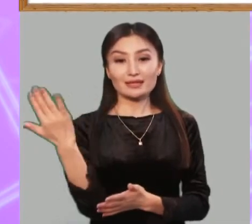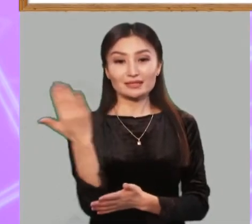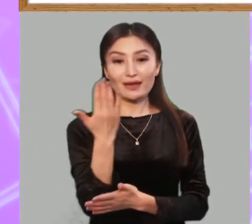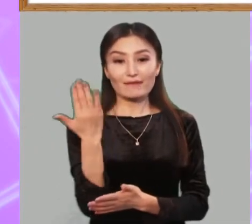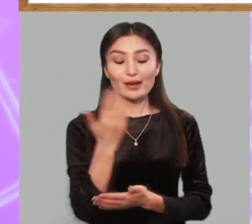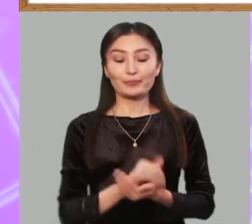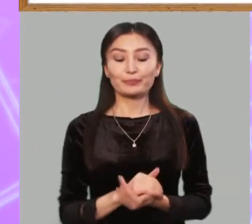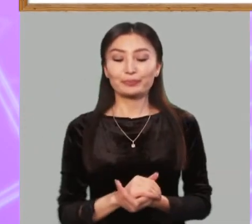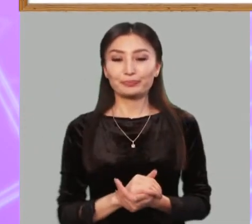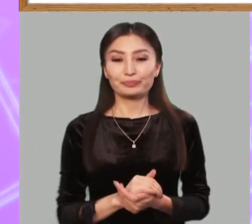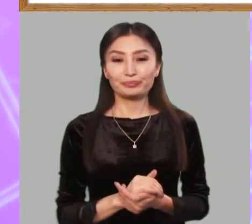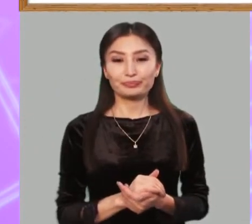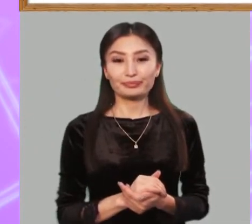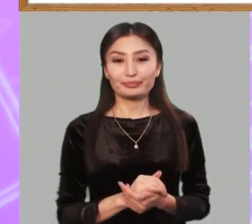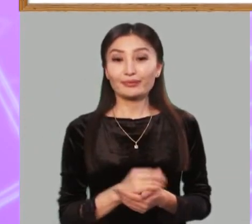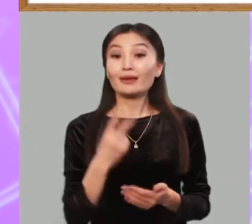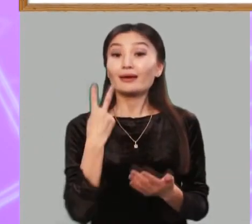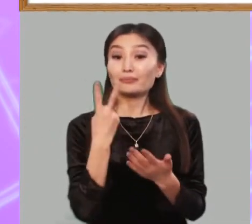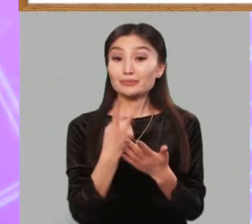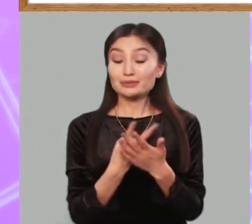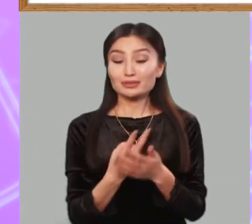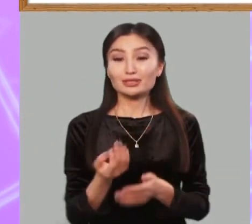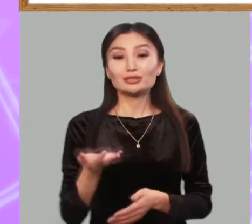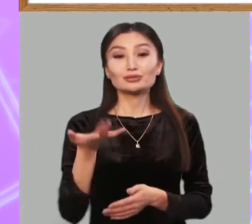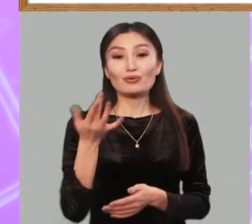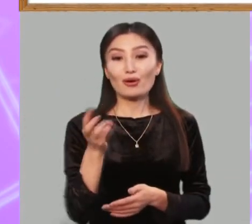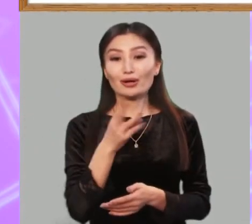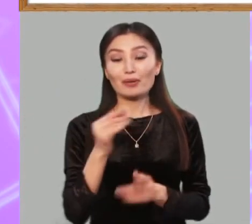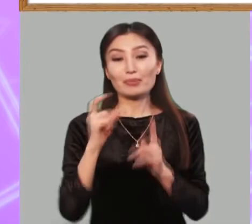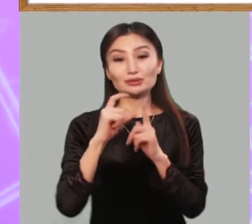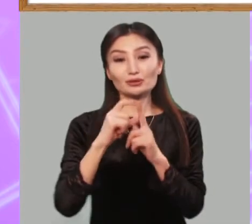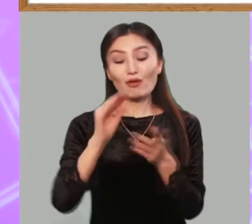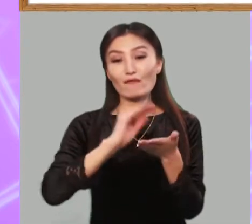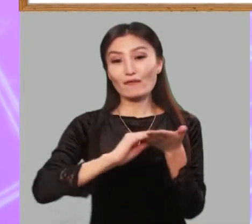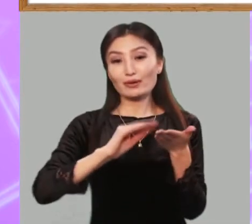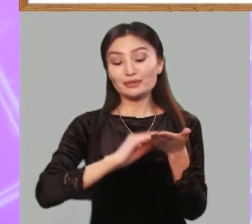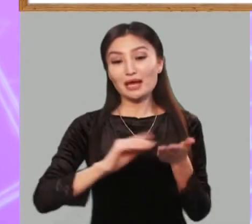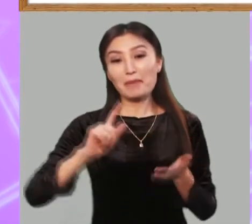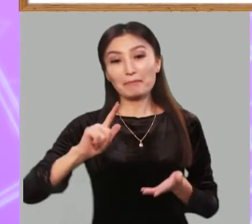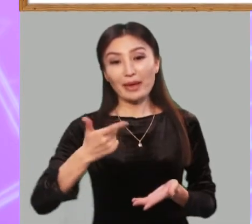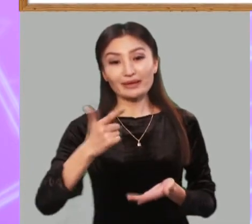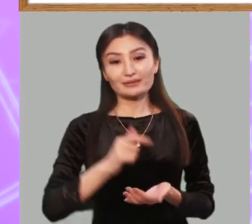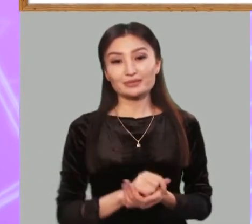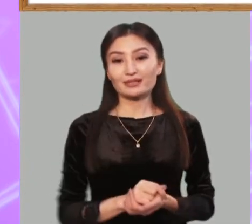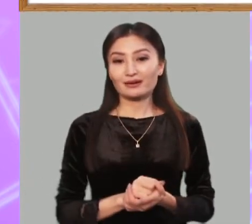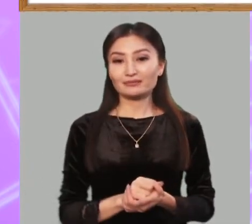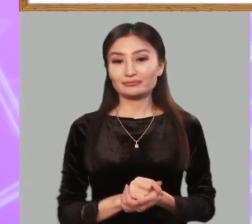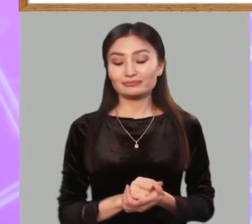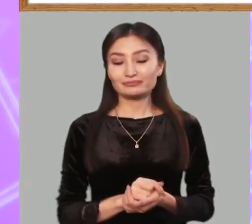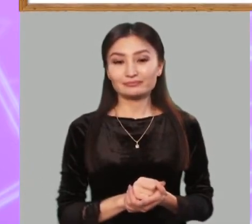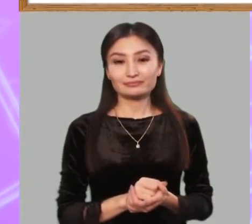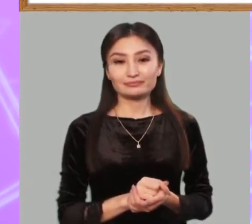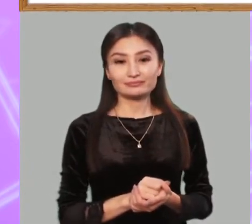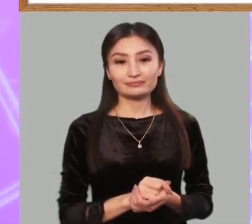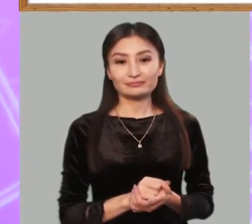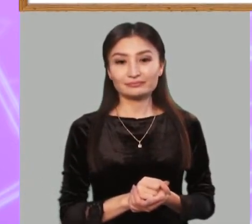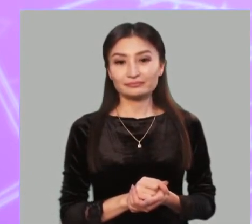фильм. А посмотрите, сколько мы слов выписали с мягким знаком.